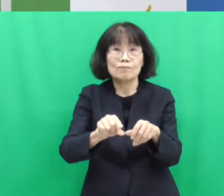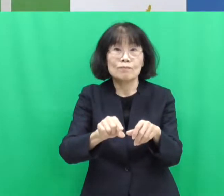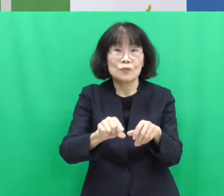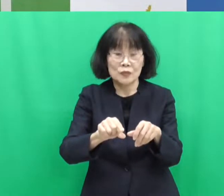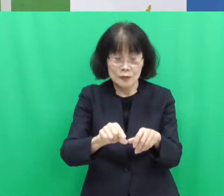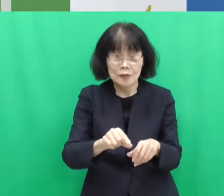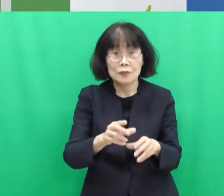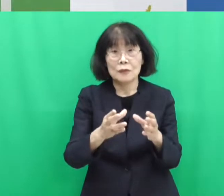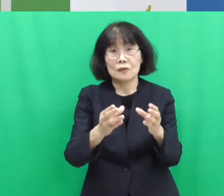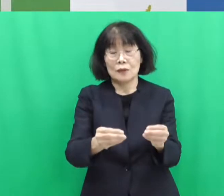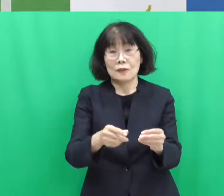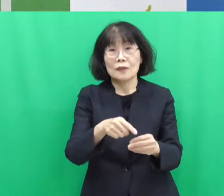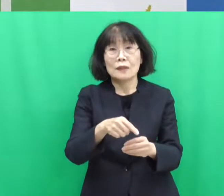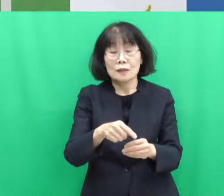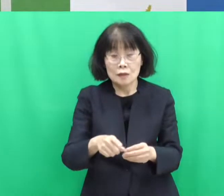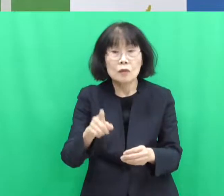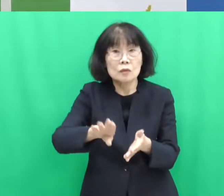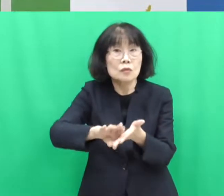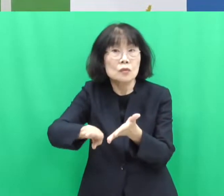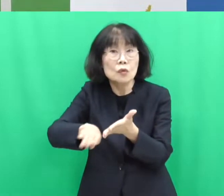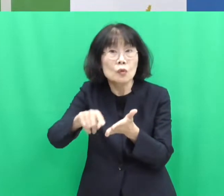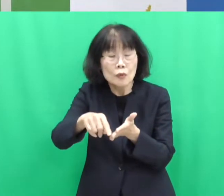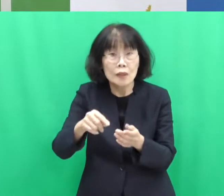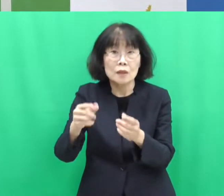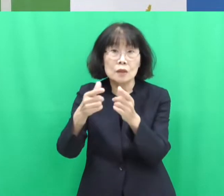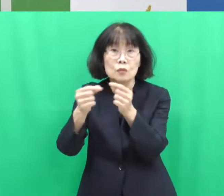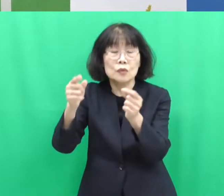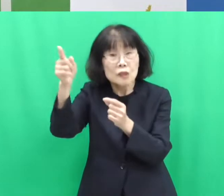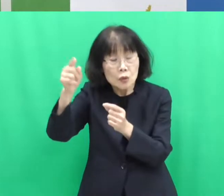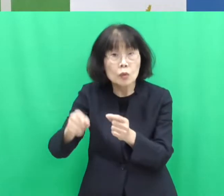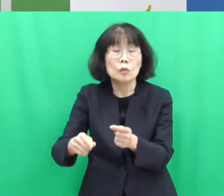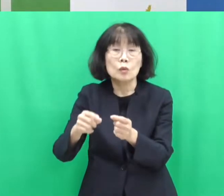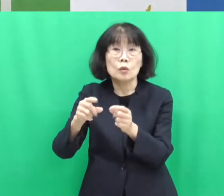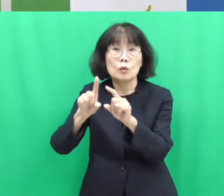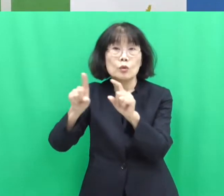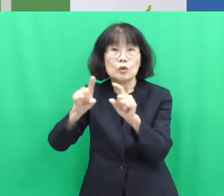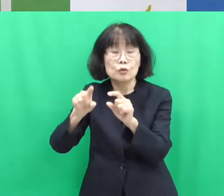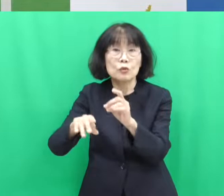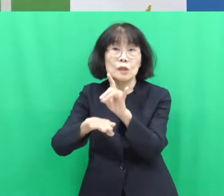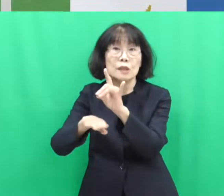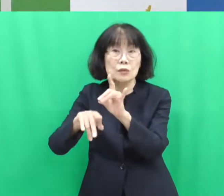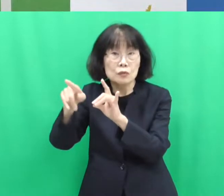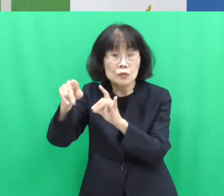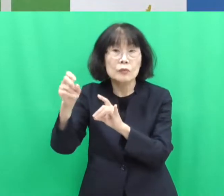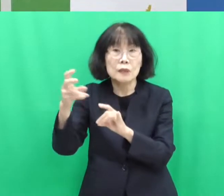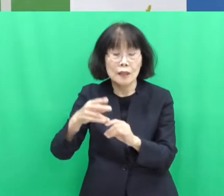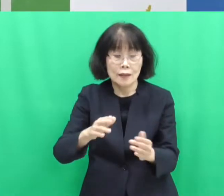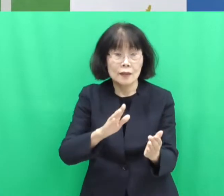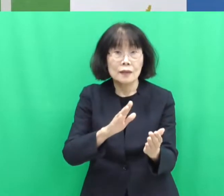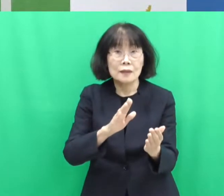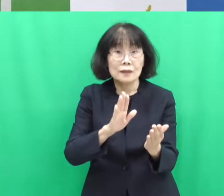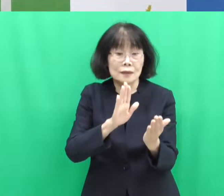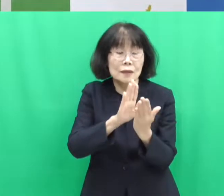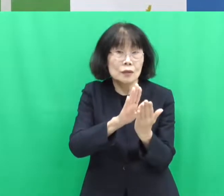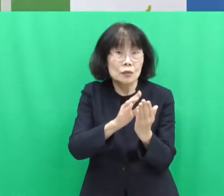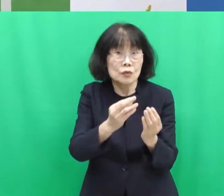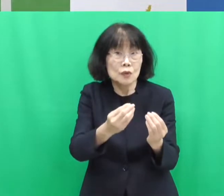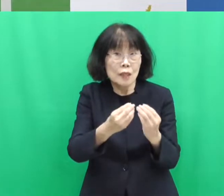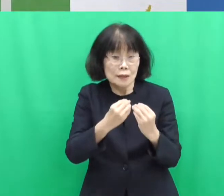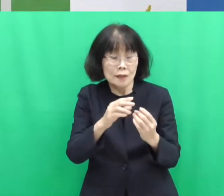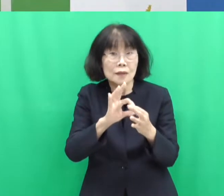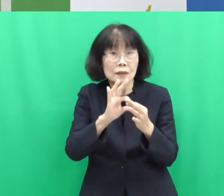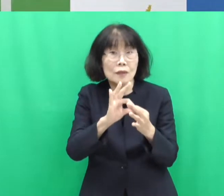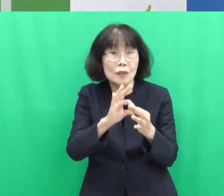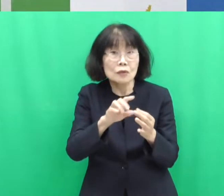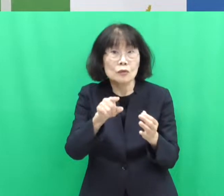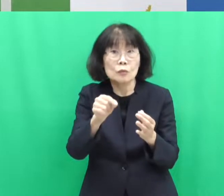除及び緩和する項目は国の標準的な基準例や改定内容や感染か、接触感染にか